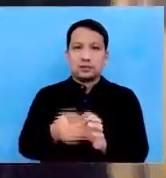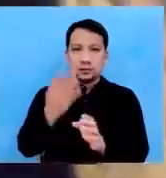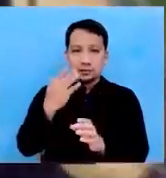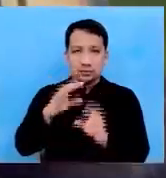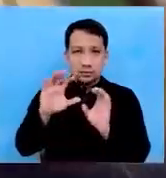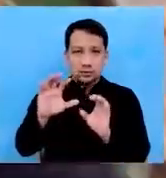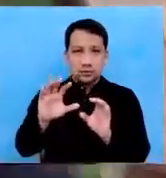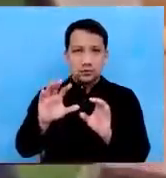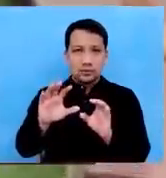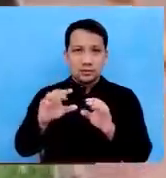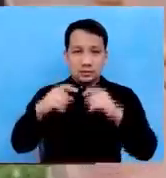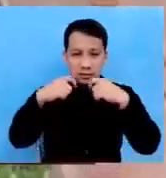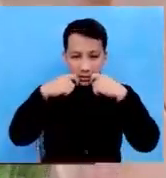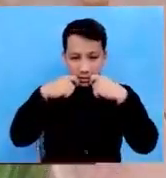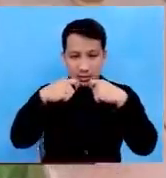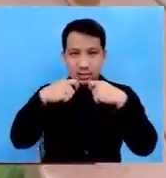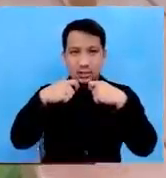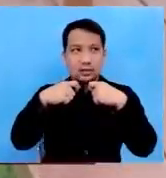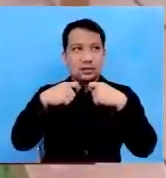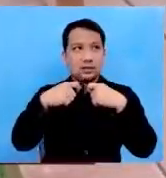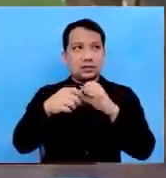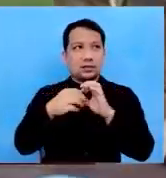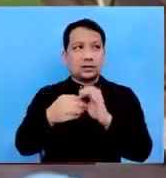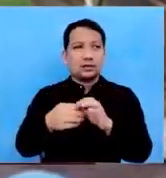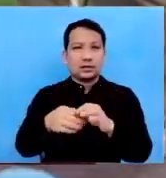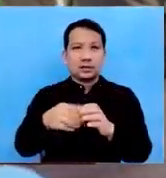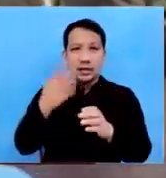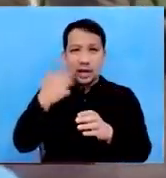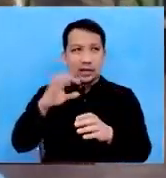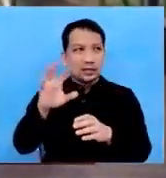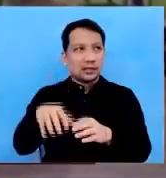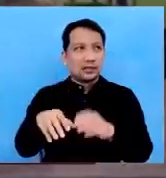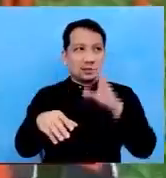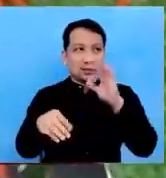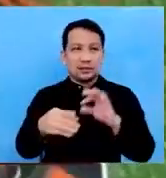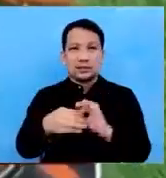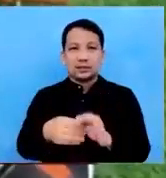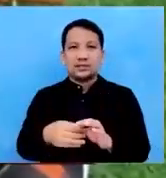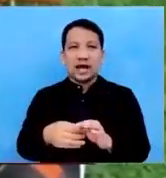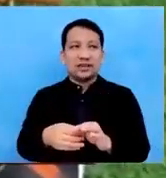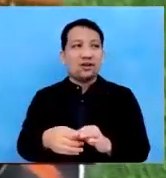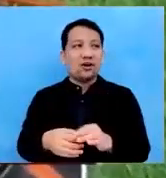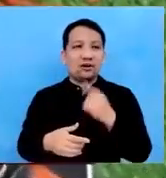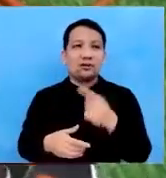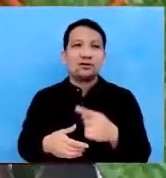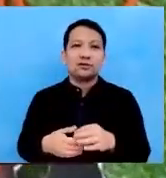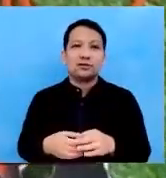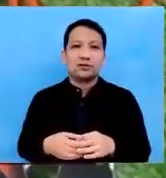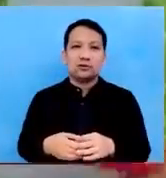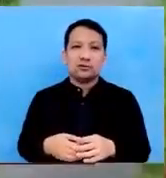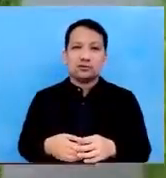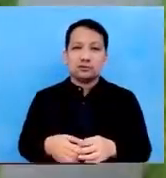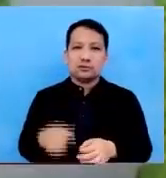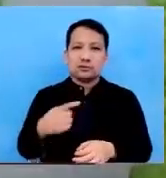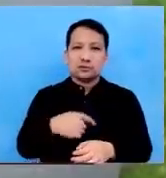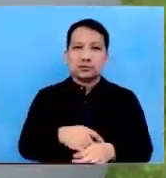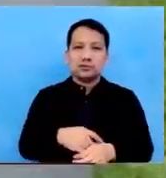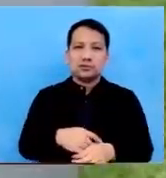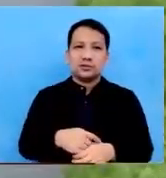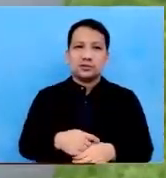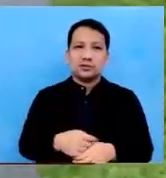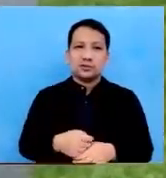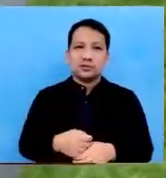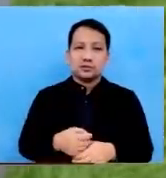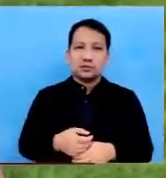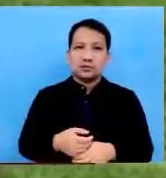naka-Batman. Catman pala. Heto naman ang asong nag-alawitch. Ang super doggy